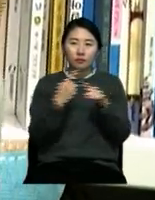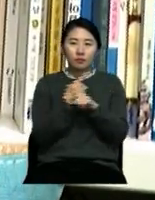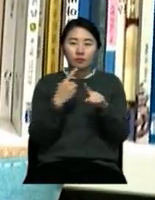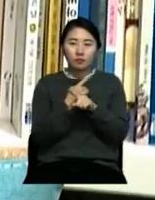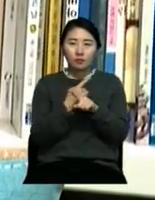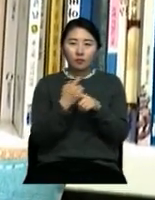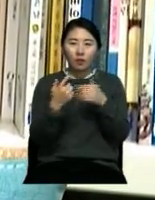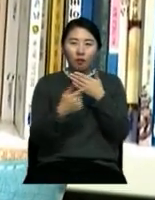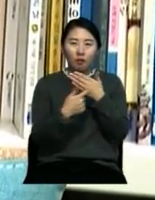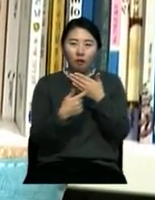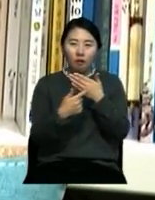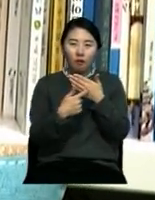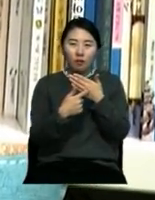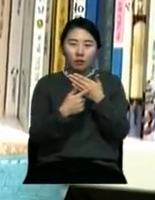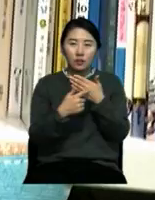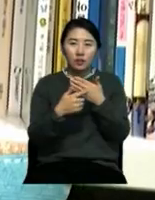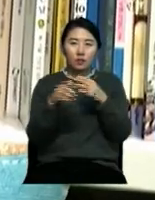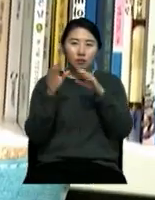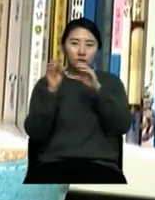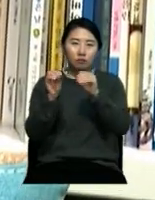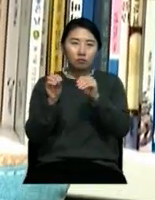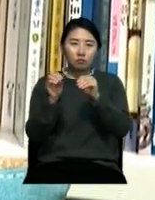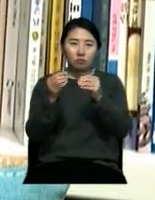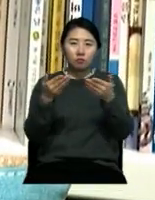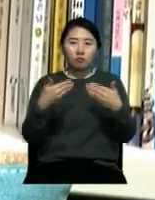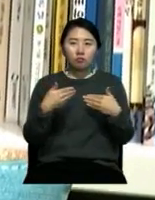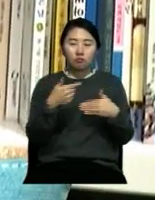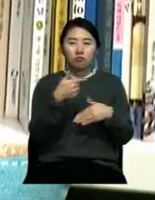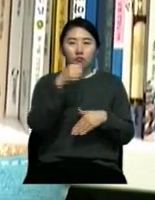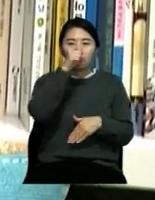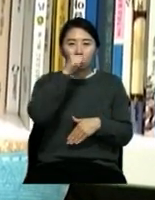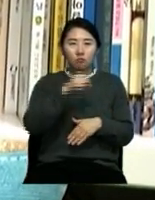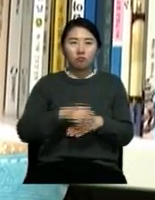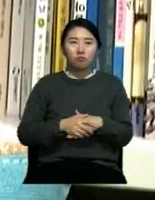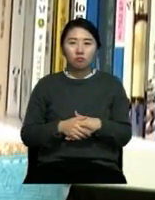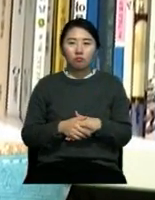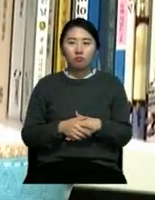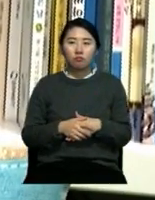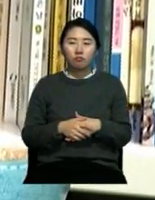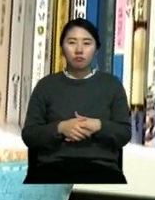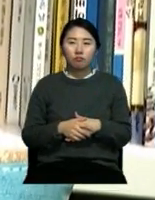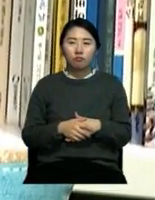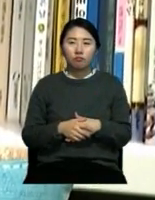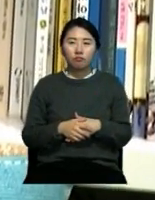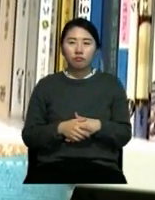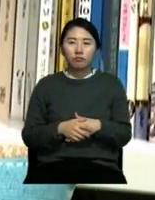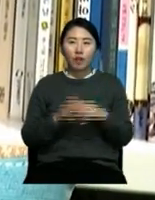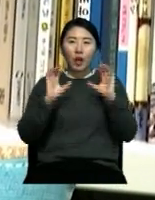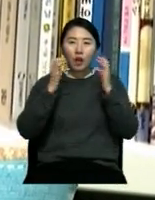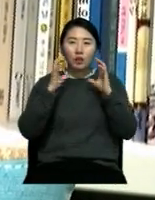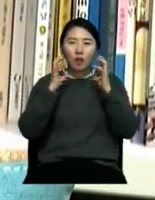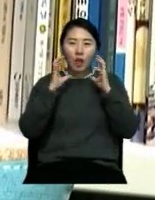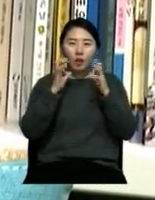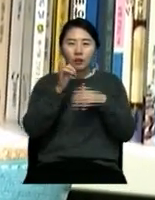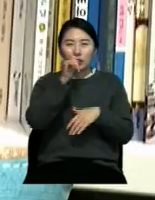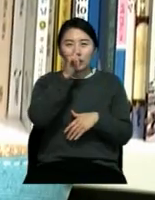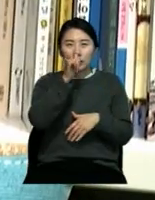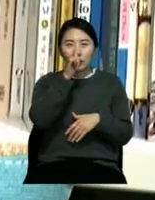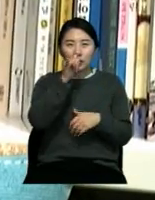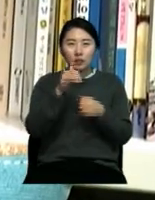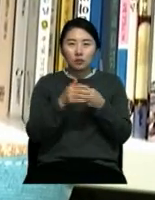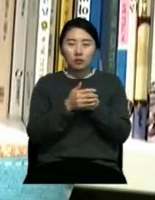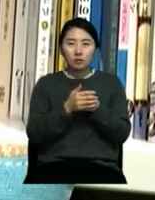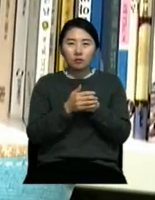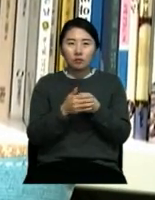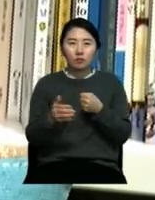이렇게 외벽 그 차단해 주신 그것도 그래서 좀 많이 훈훈하게 보낼 수 있을 것 같아요. 아이가 좀 어린 아이가